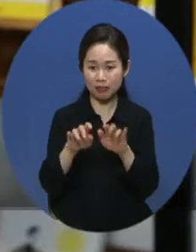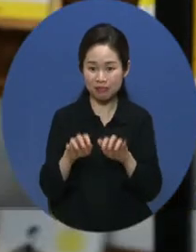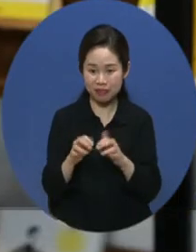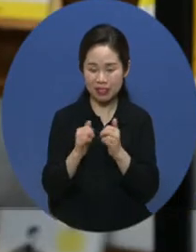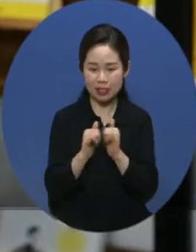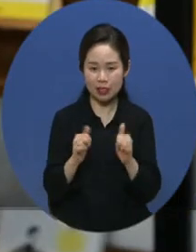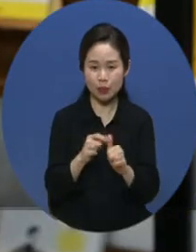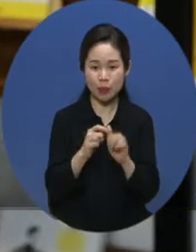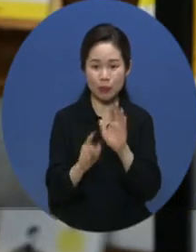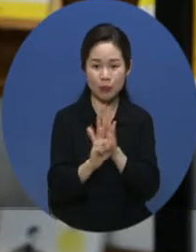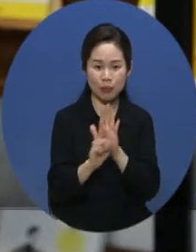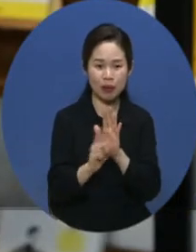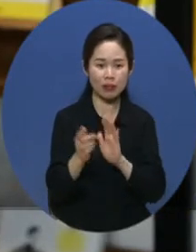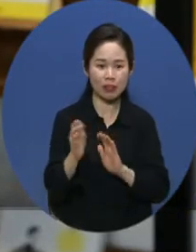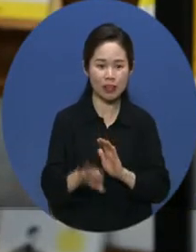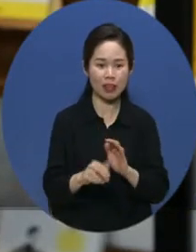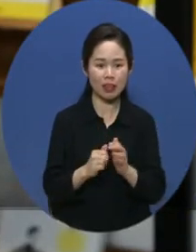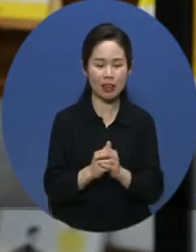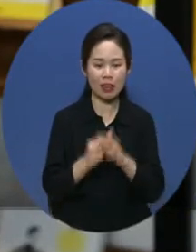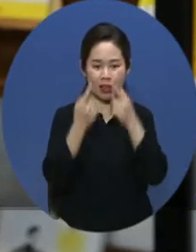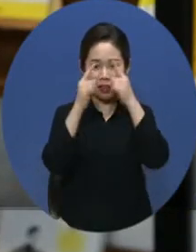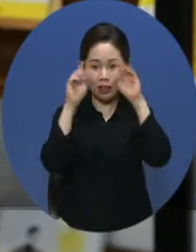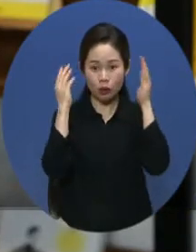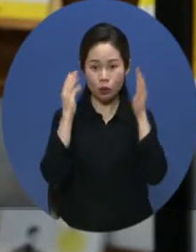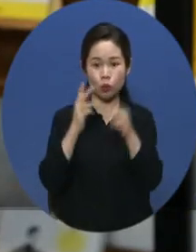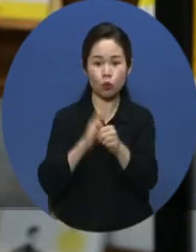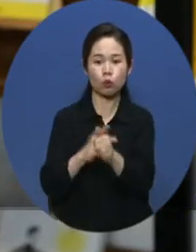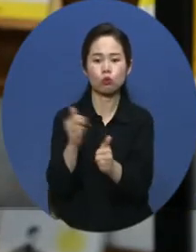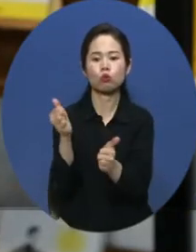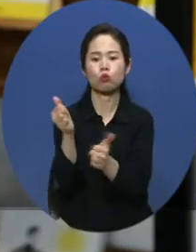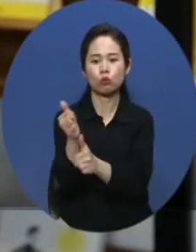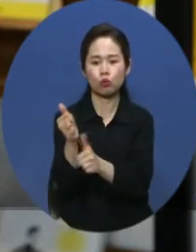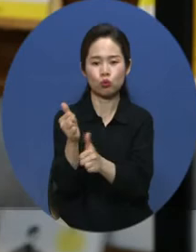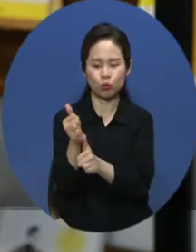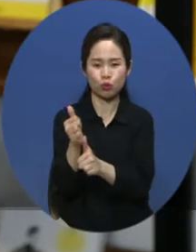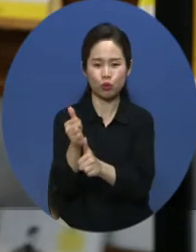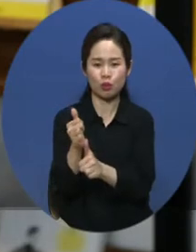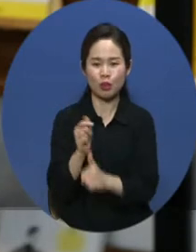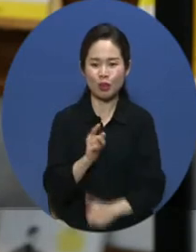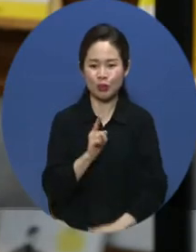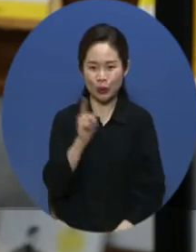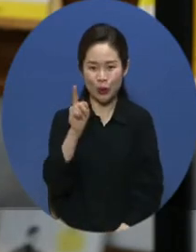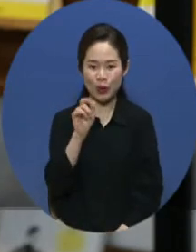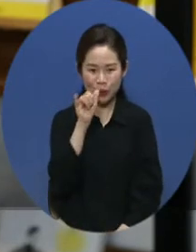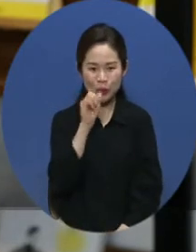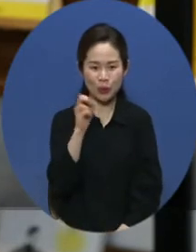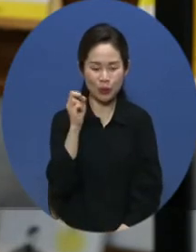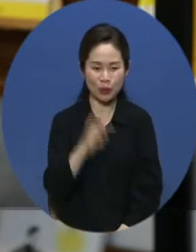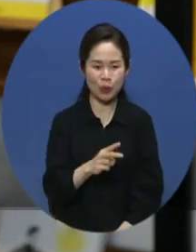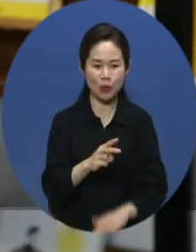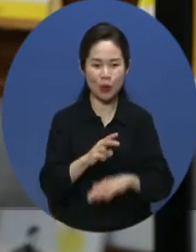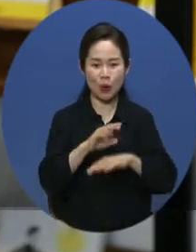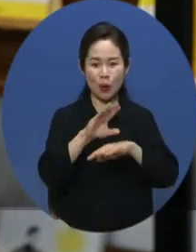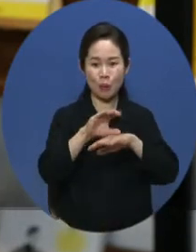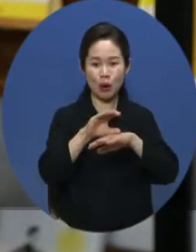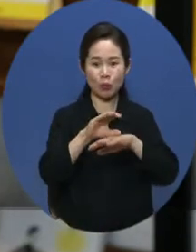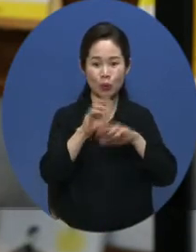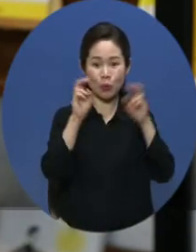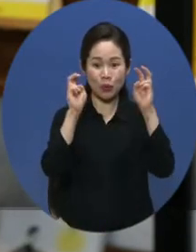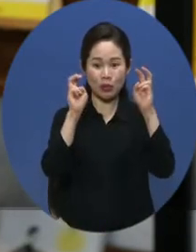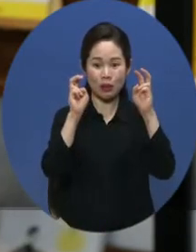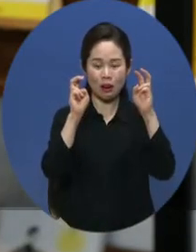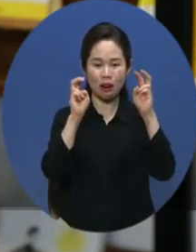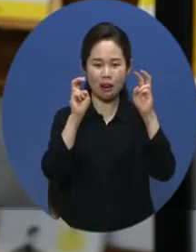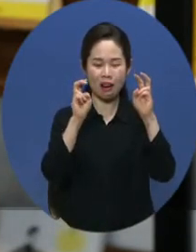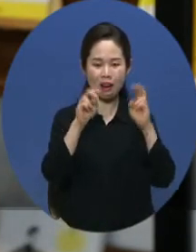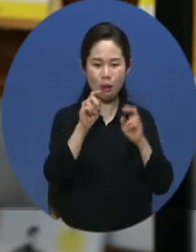뭐 대학교 조교수인 분들도 지원을 하시고 그다음에 뭐 방송 3사에 계시던 그 뭐 메인